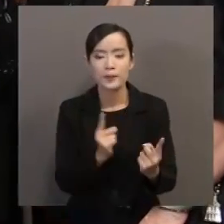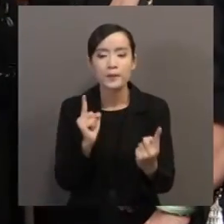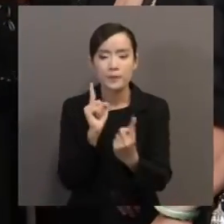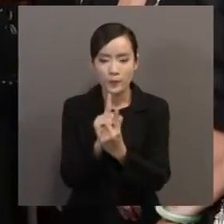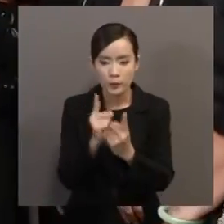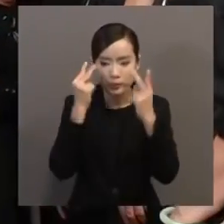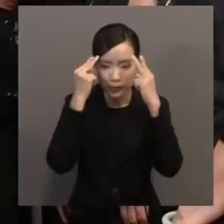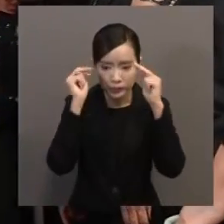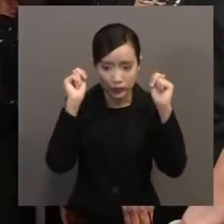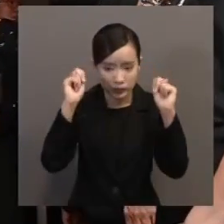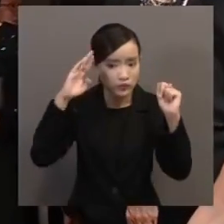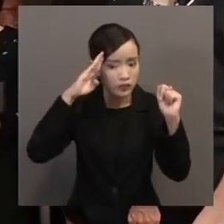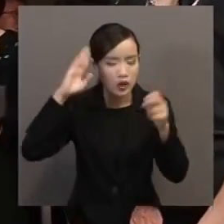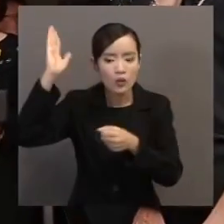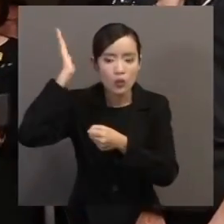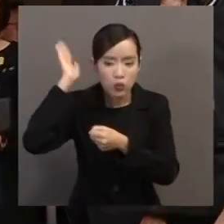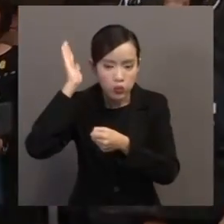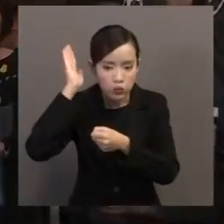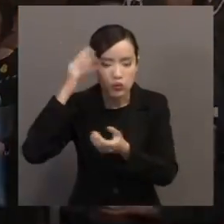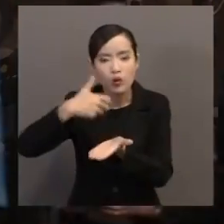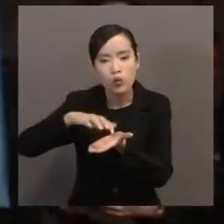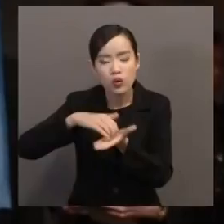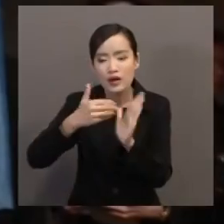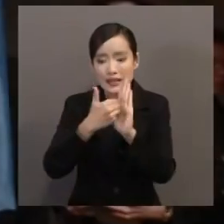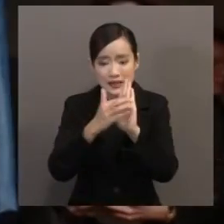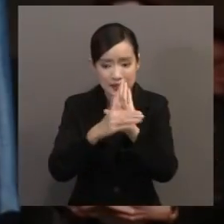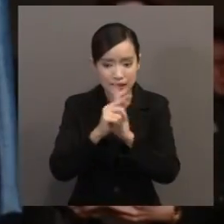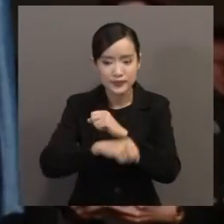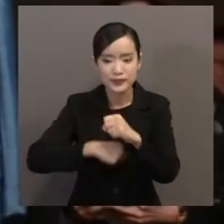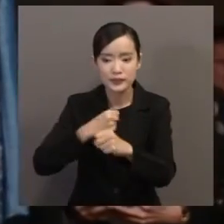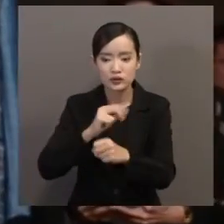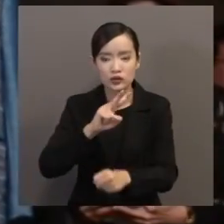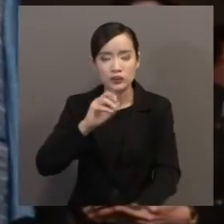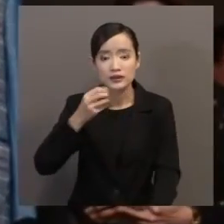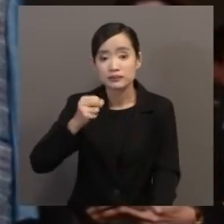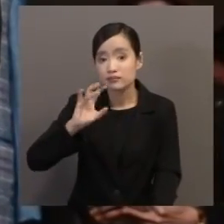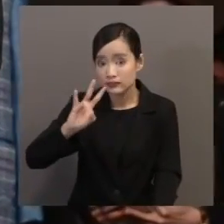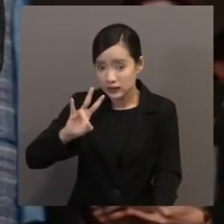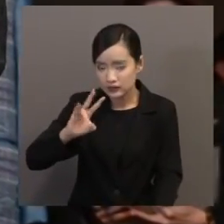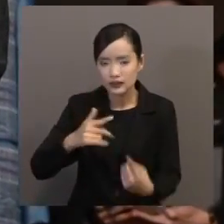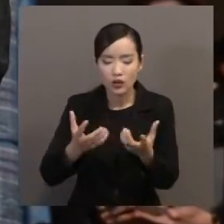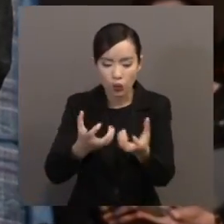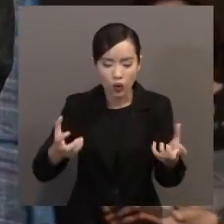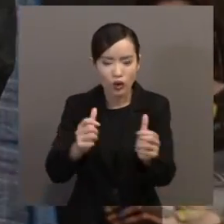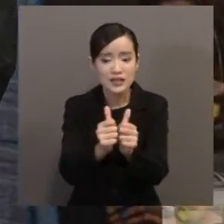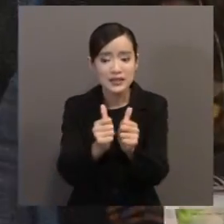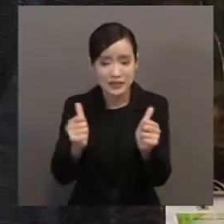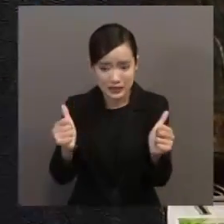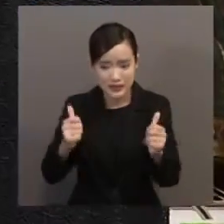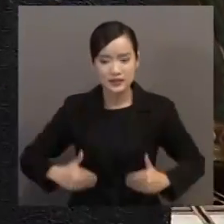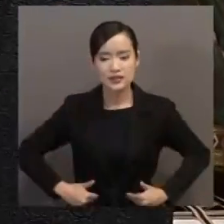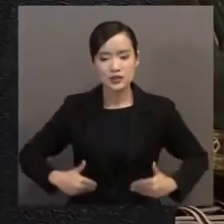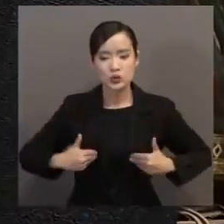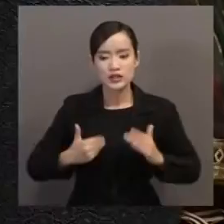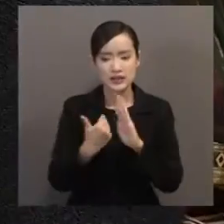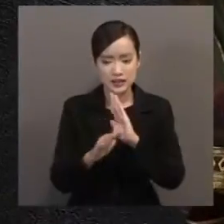กรัฐมนตรีประชาสัมพันธ์การจัดงานอีสานเอ็กซ์โป2017หรือว่ามหกรรมสินค้าดีวิถีอีสานเชื่อมธุร